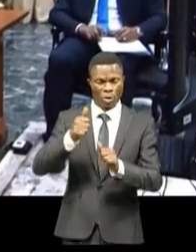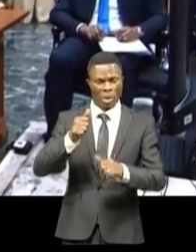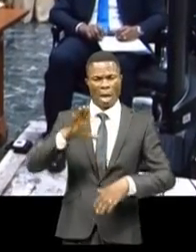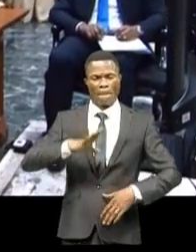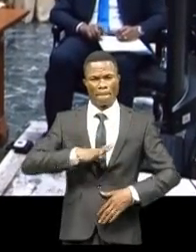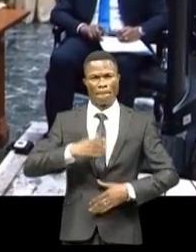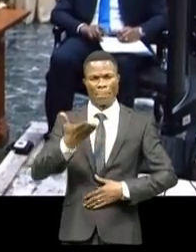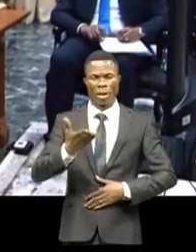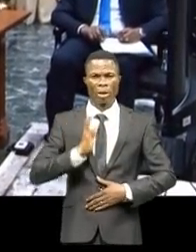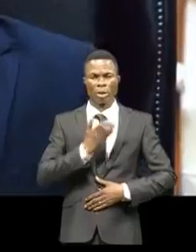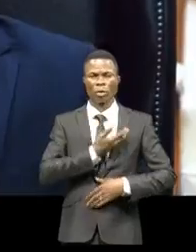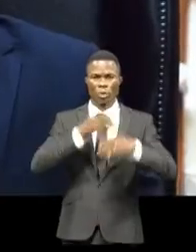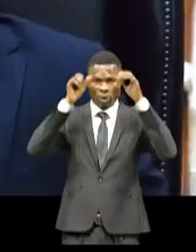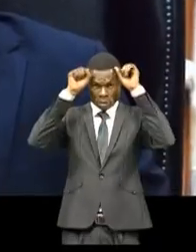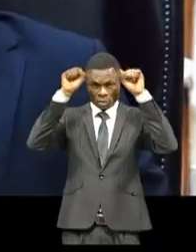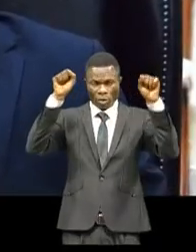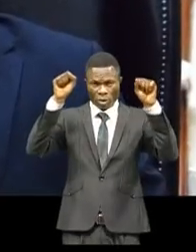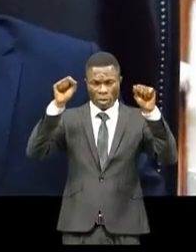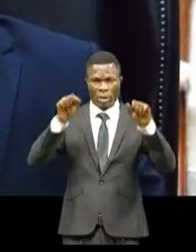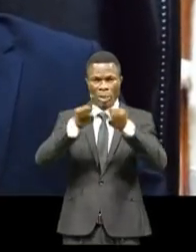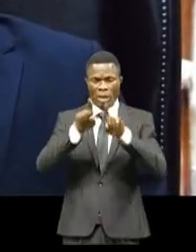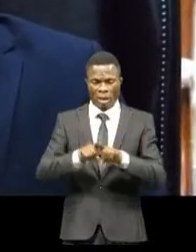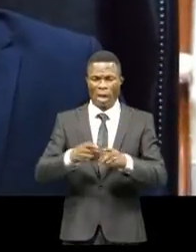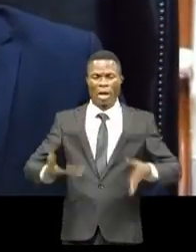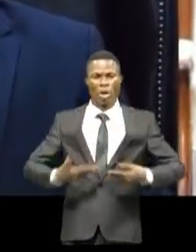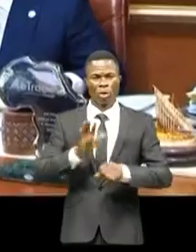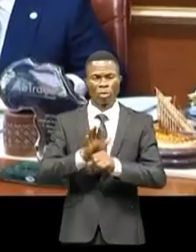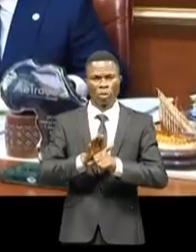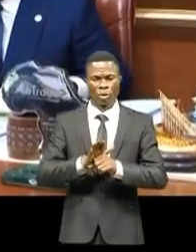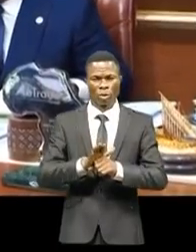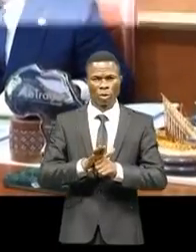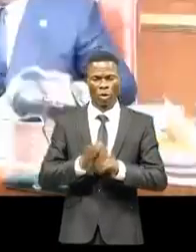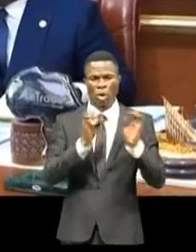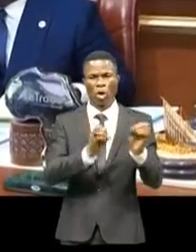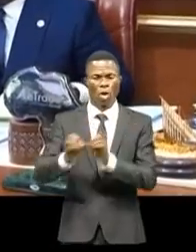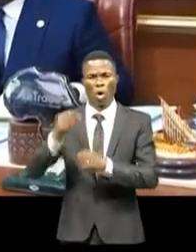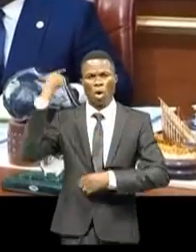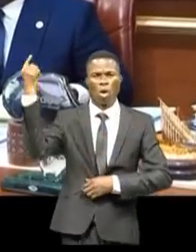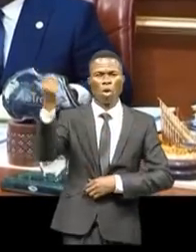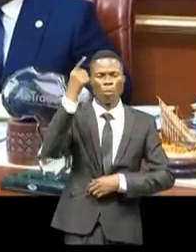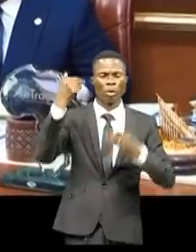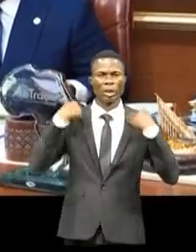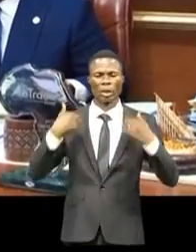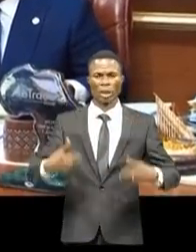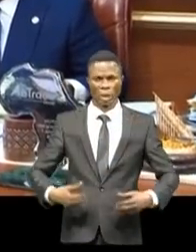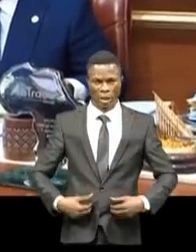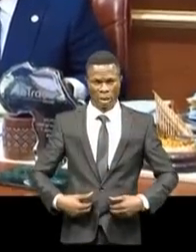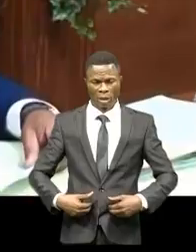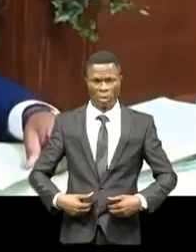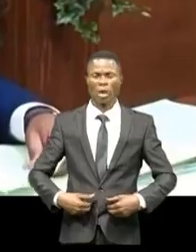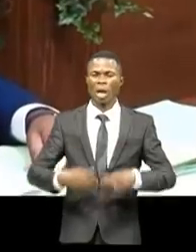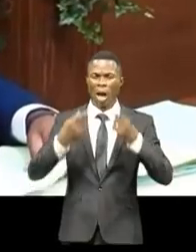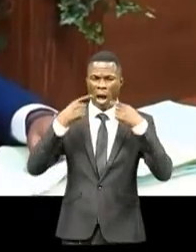indignation, le président de la République a tout de même salué le courage de l'Organisation mondiale de la santé, qui a